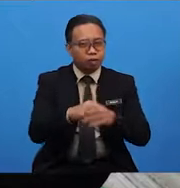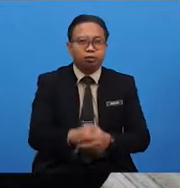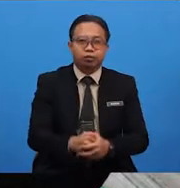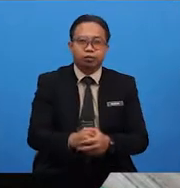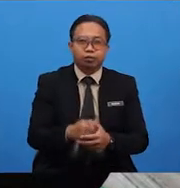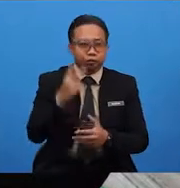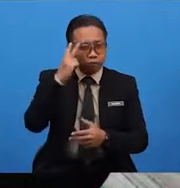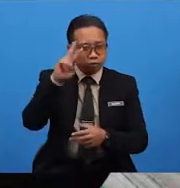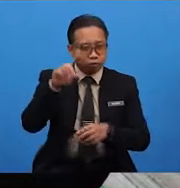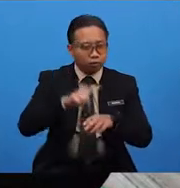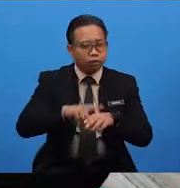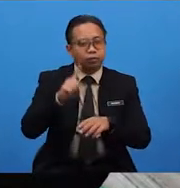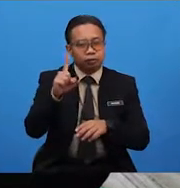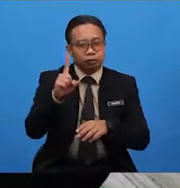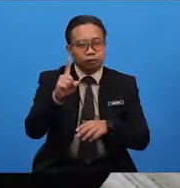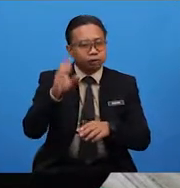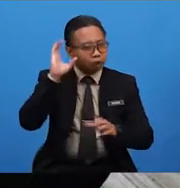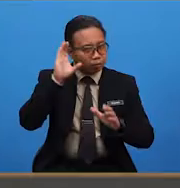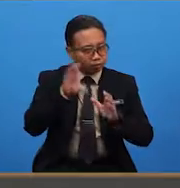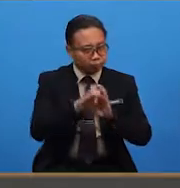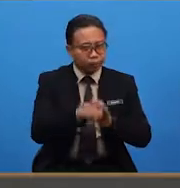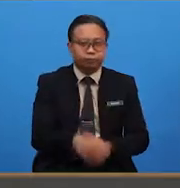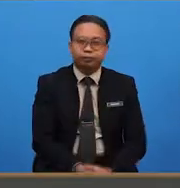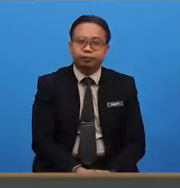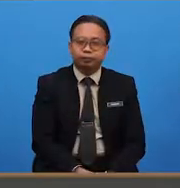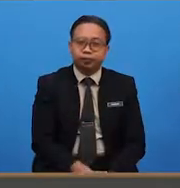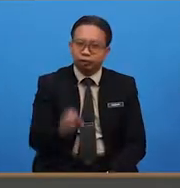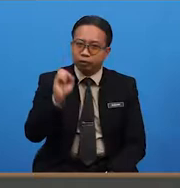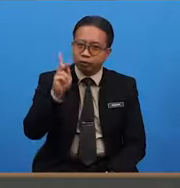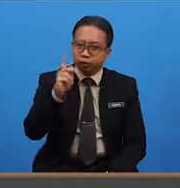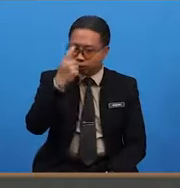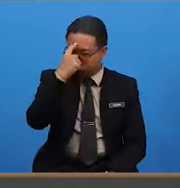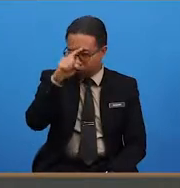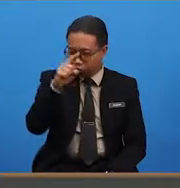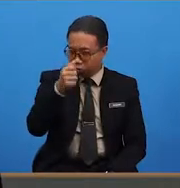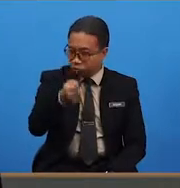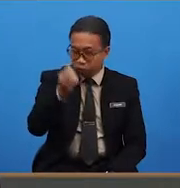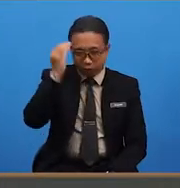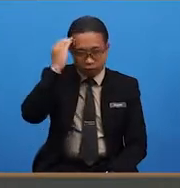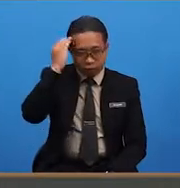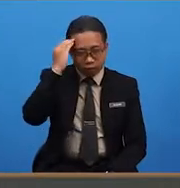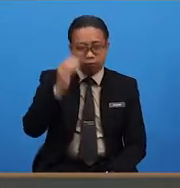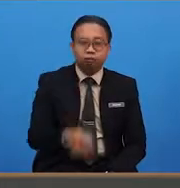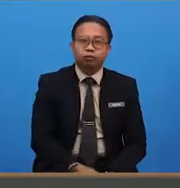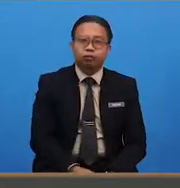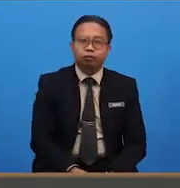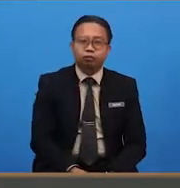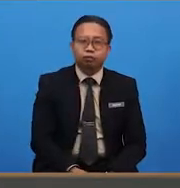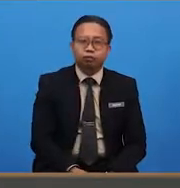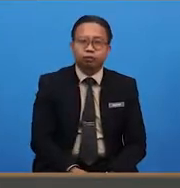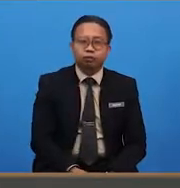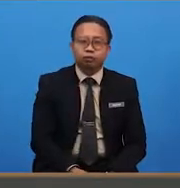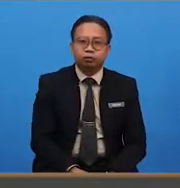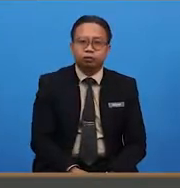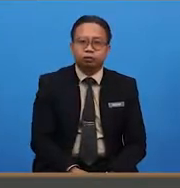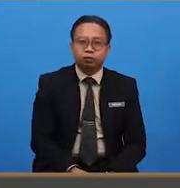dijual kepada sesuatu yang ingin digambarkan Oke untuk mengetahui jejak karena siangnya